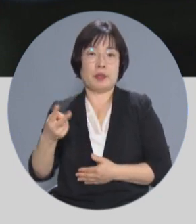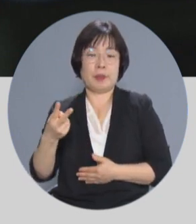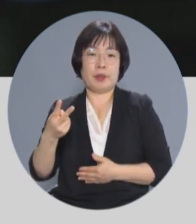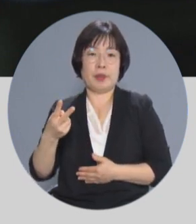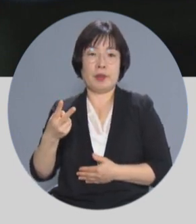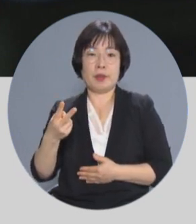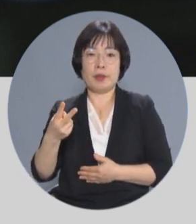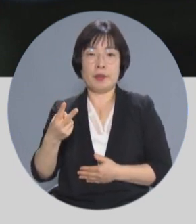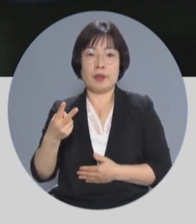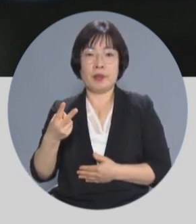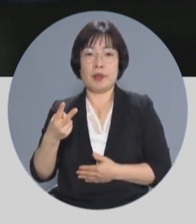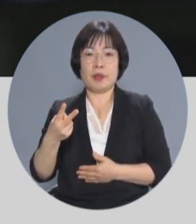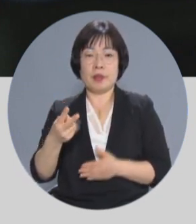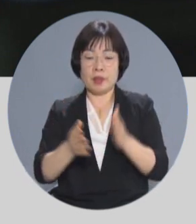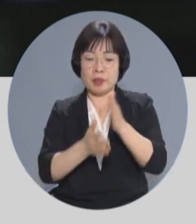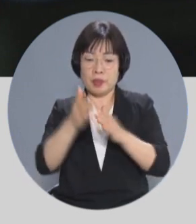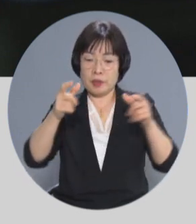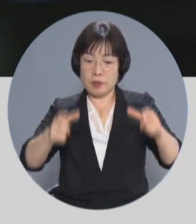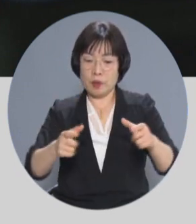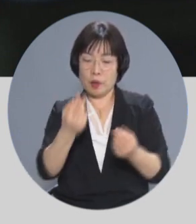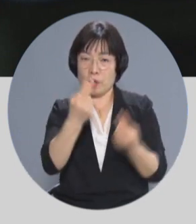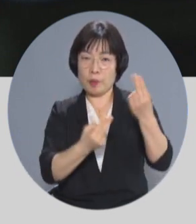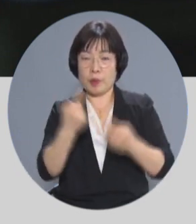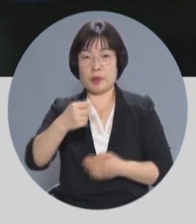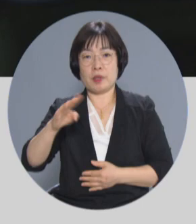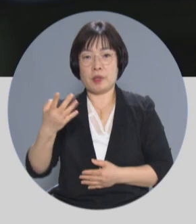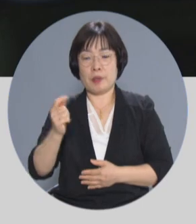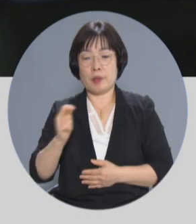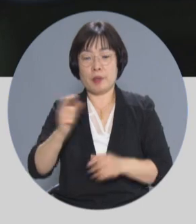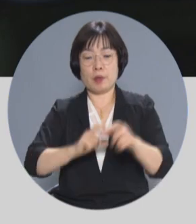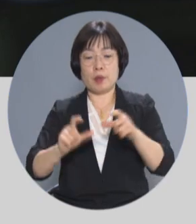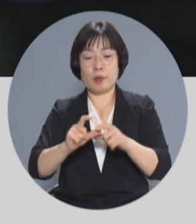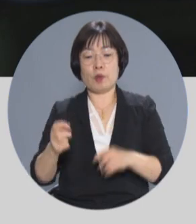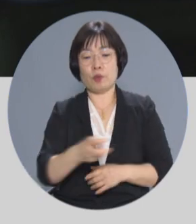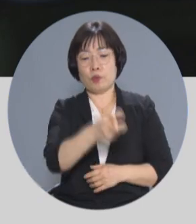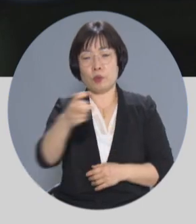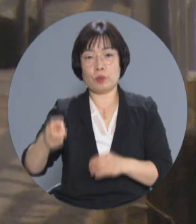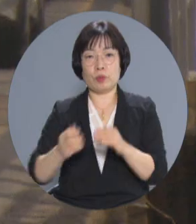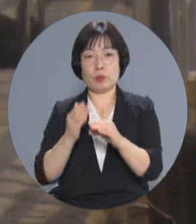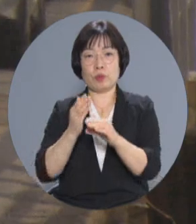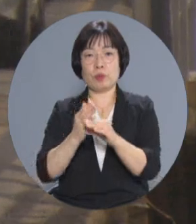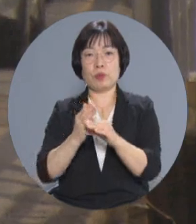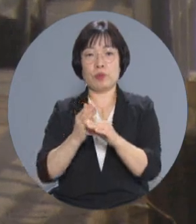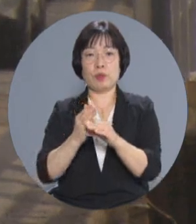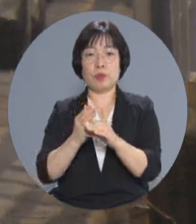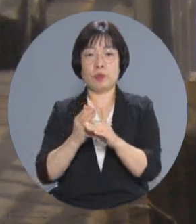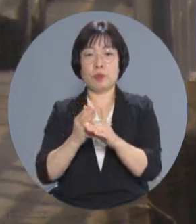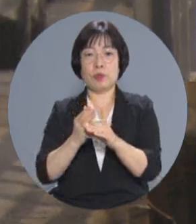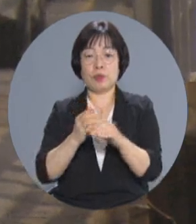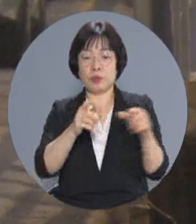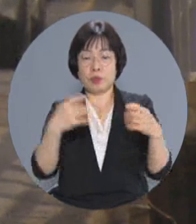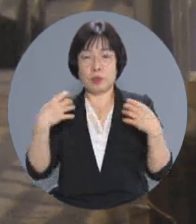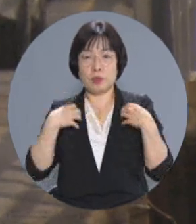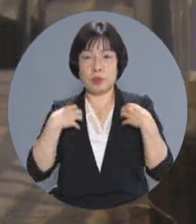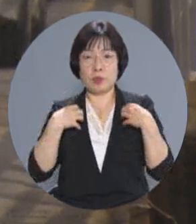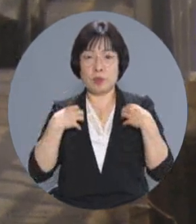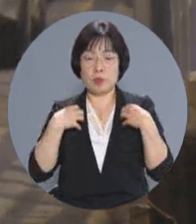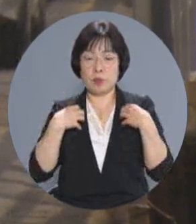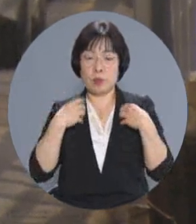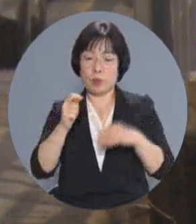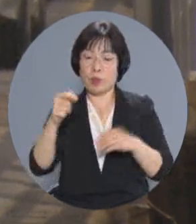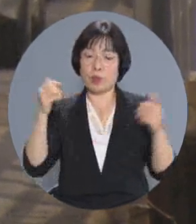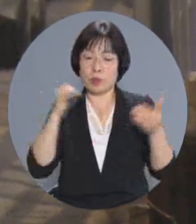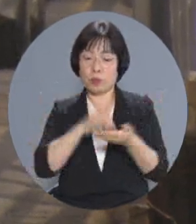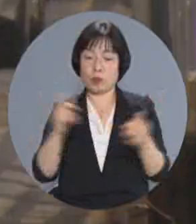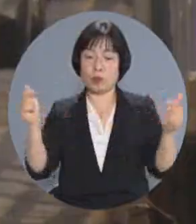달합니다. 도시 규모에 비해 1,400대의 택시가 더 운행되고 있는 겁니다. 지자체로서는 택시를 줄이는